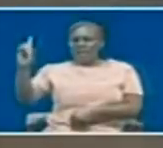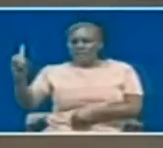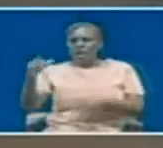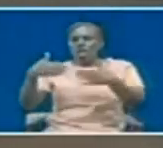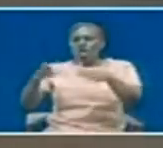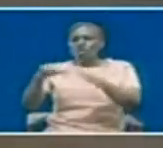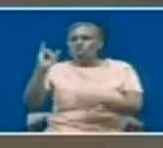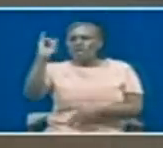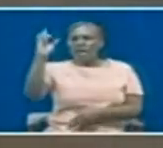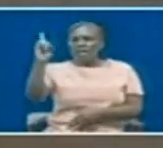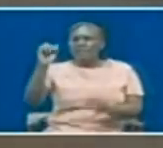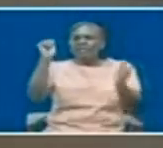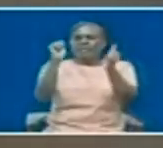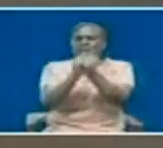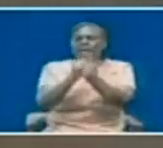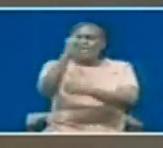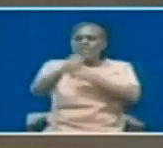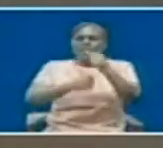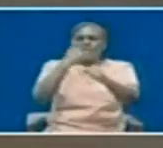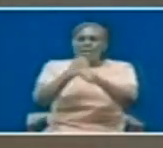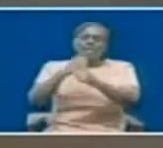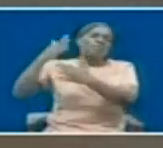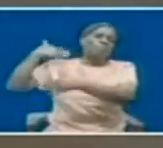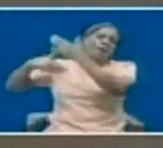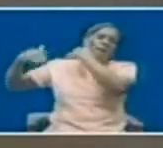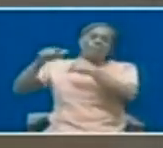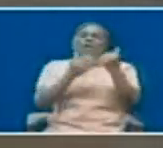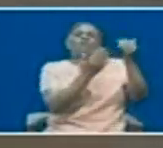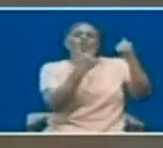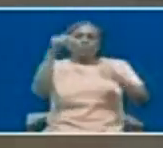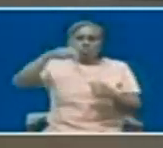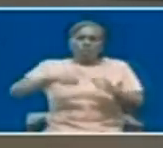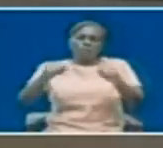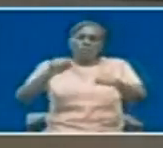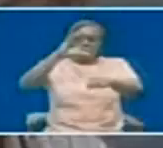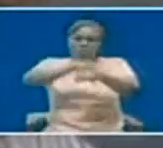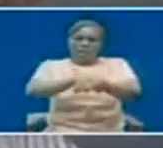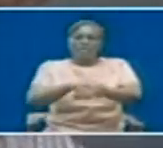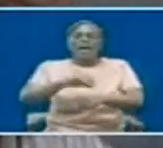Alipoteza kitambulisho miaka 10 iliyopita na leo anatumai kuwa atapata kingine.